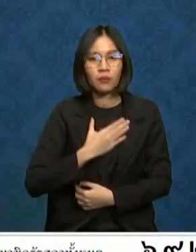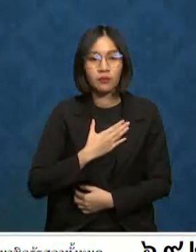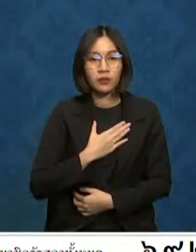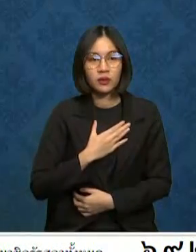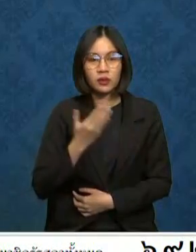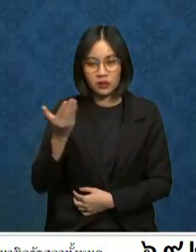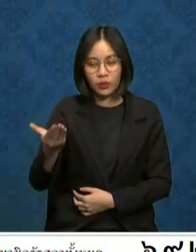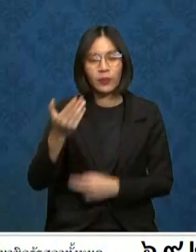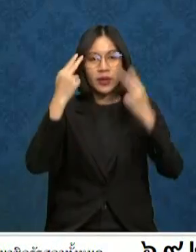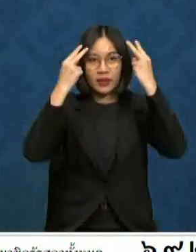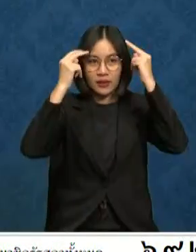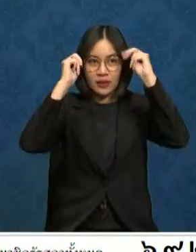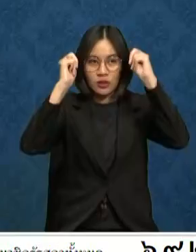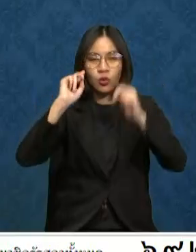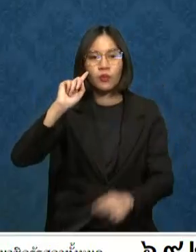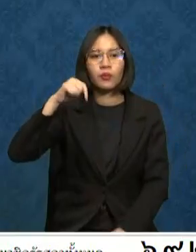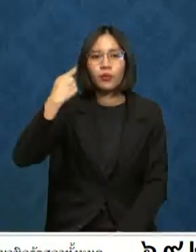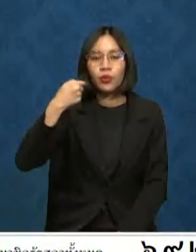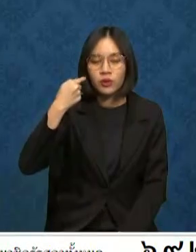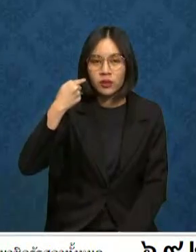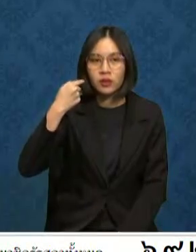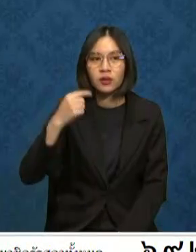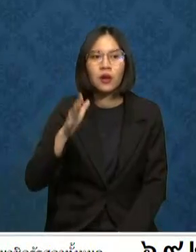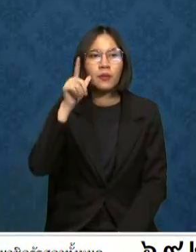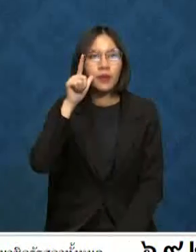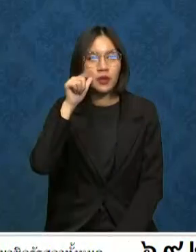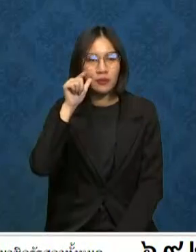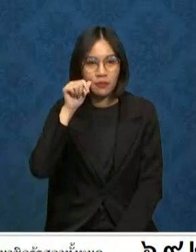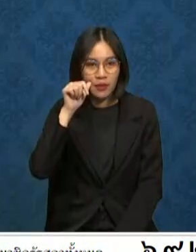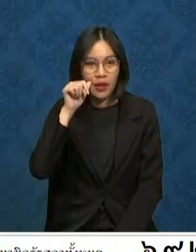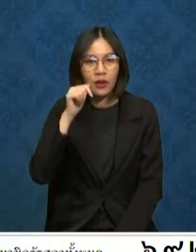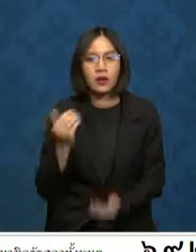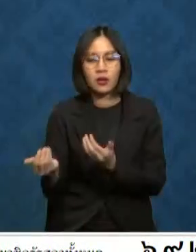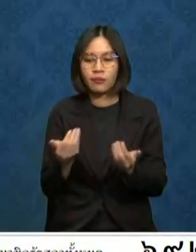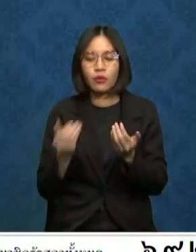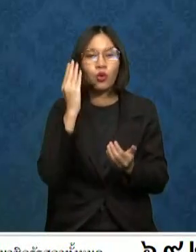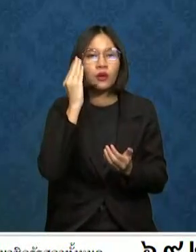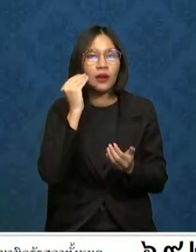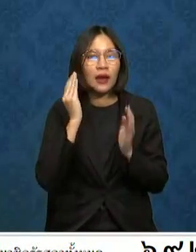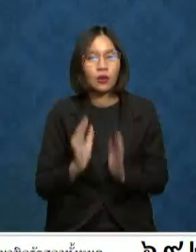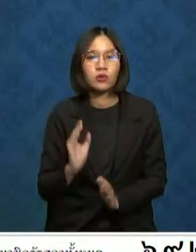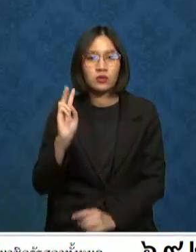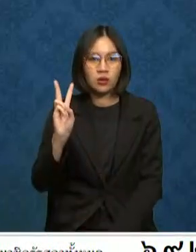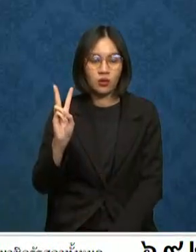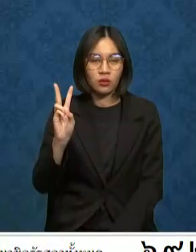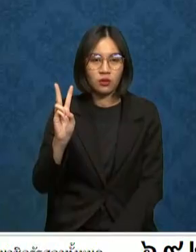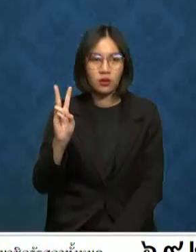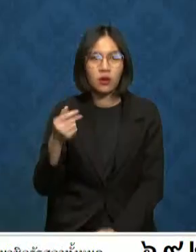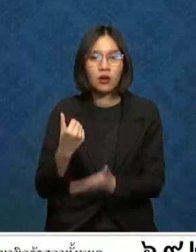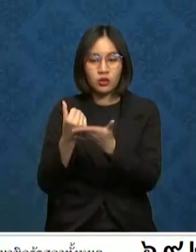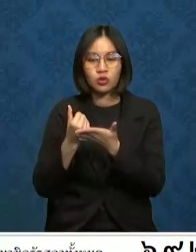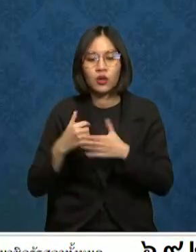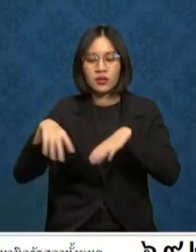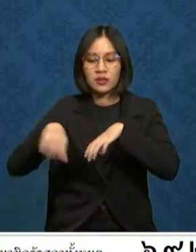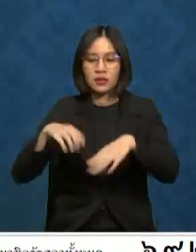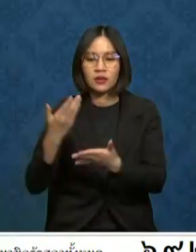เป็นนายกรัฐมนตรีผู้หญิงและเป็นคุณแม่ที่มีลูกที่น่ารักถึง 2ท่านได้โปรดจัดสรร